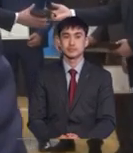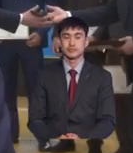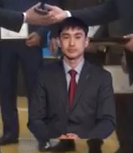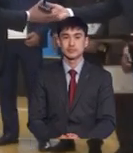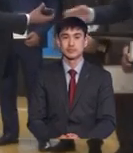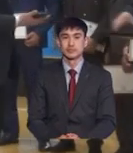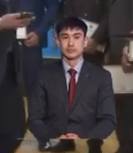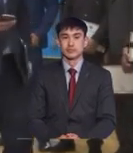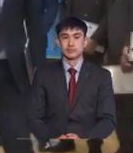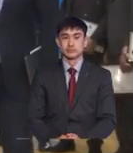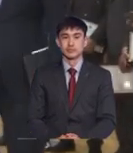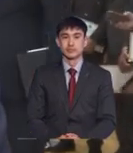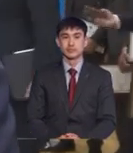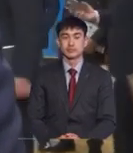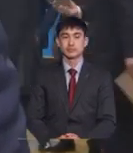Кокпар спорта.